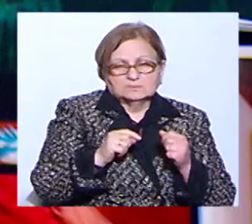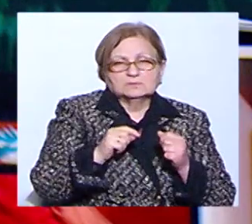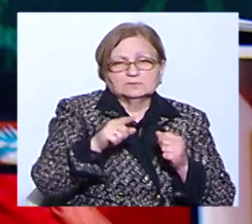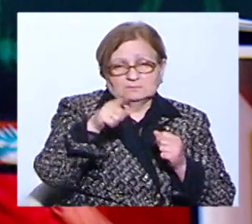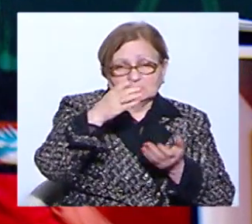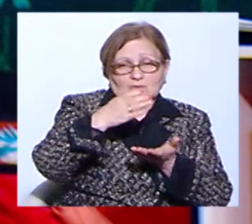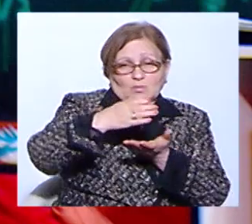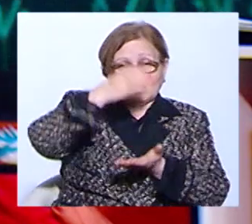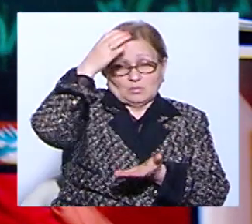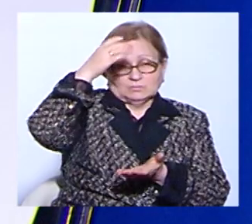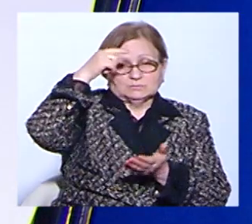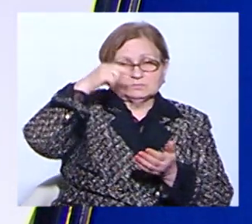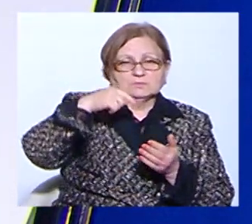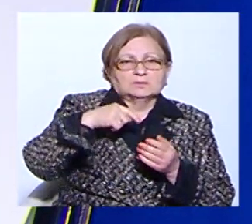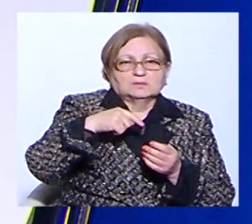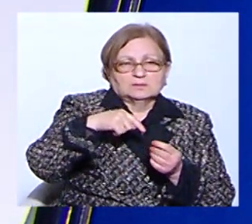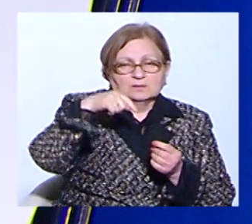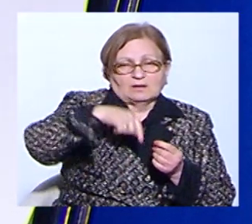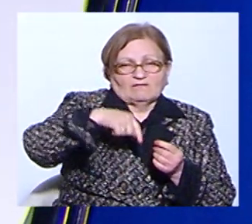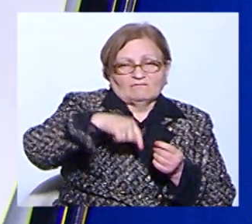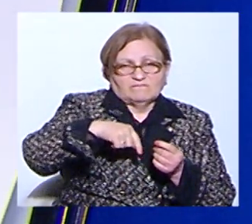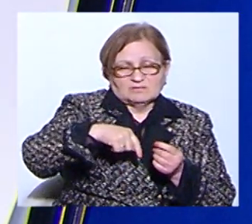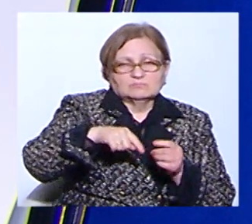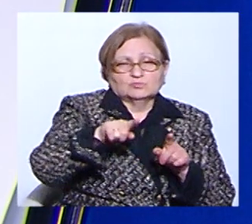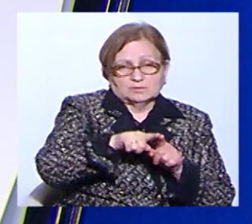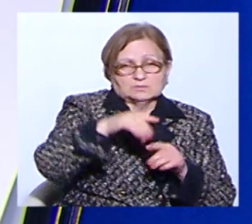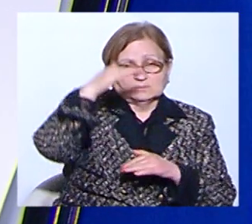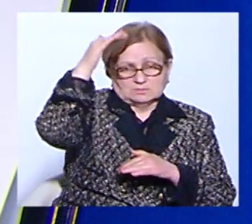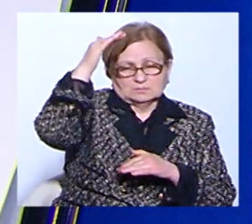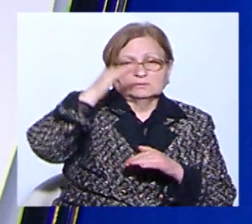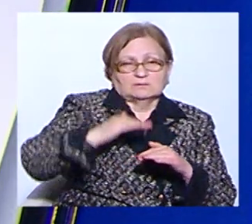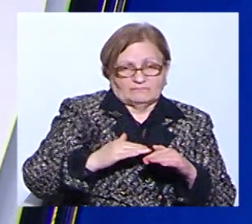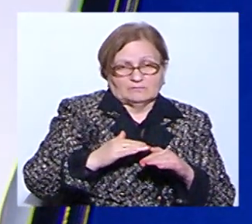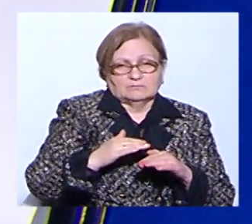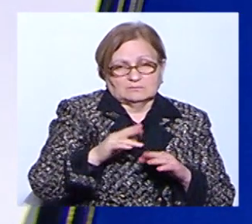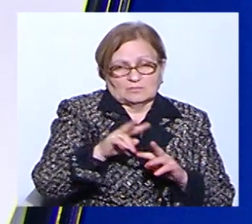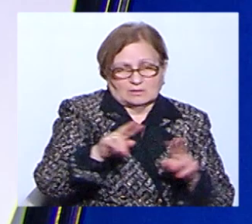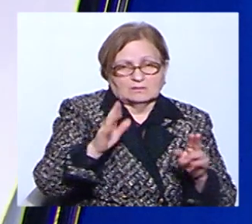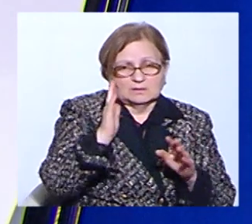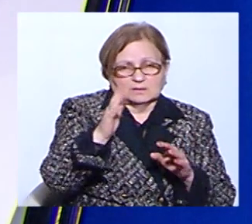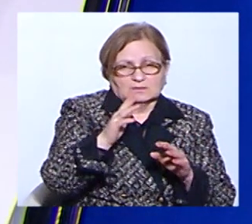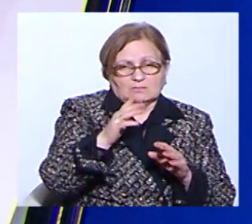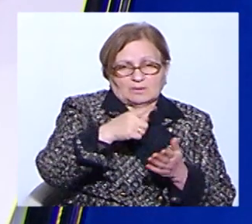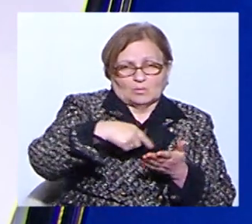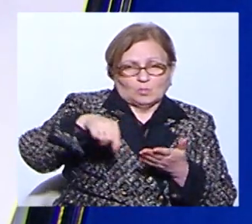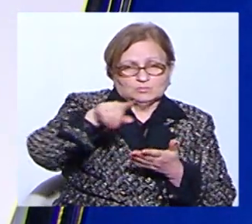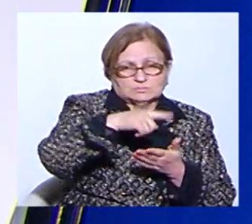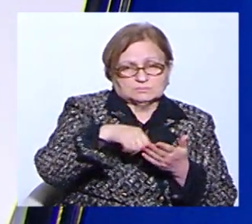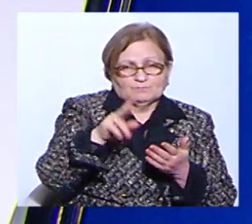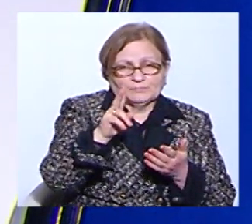კონუს ზემოდან და ქვემოდანაც მივიღებთ კონუს. აი დაფიქრდით, იმიტომ რომ ეს ხო შეგვიძლია წარმოვიდგინოთ